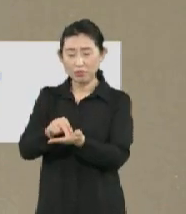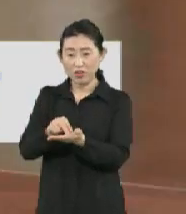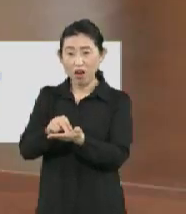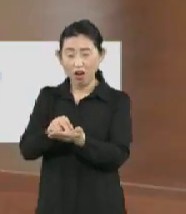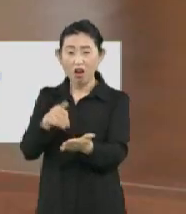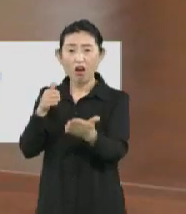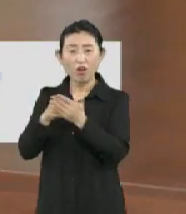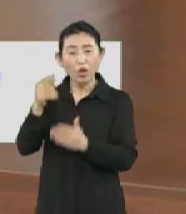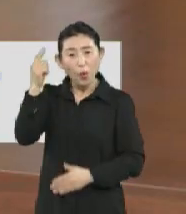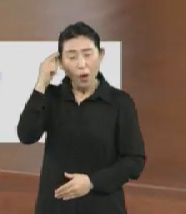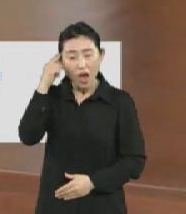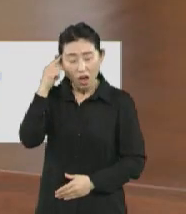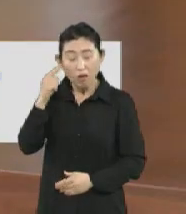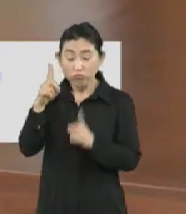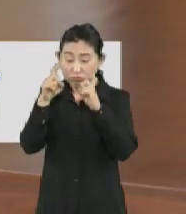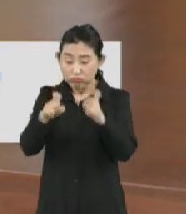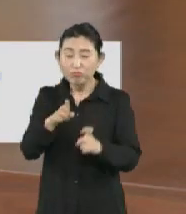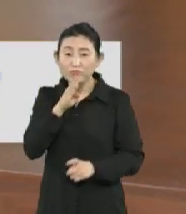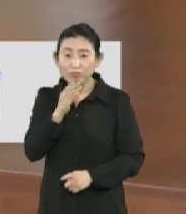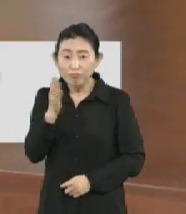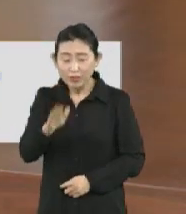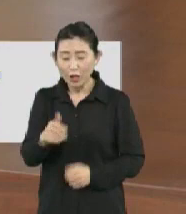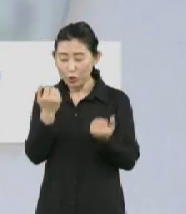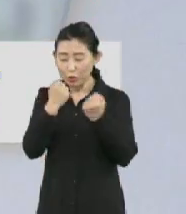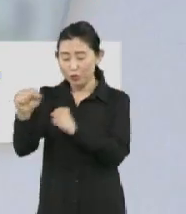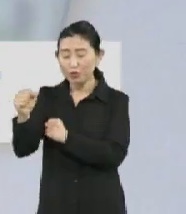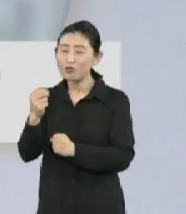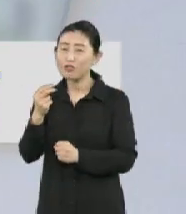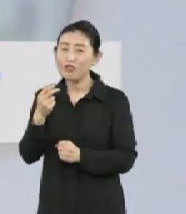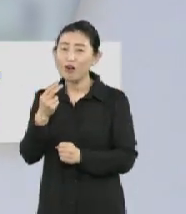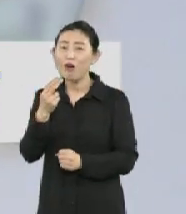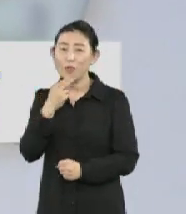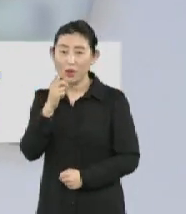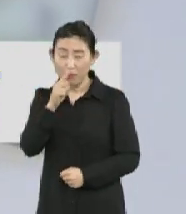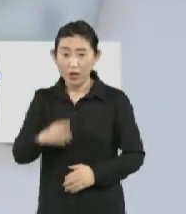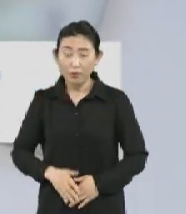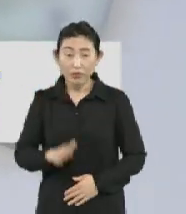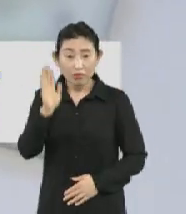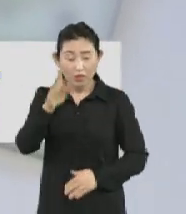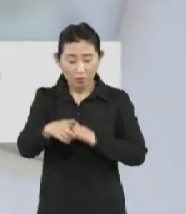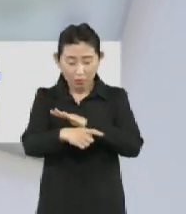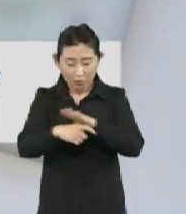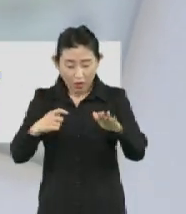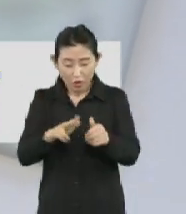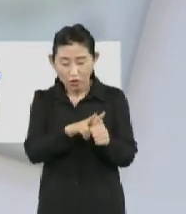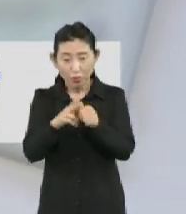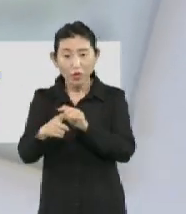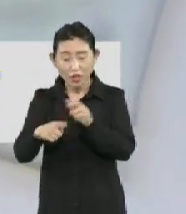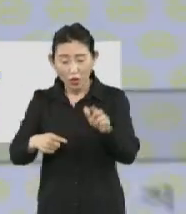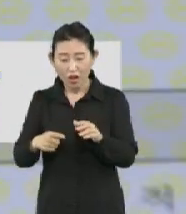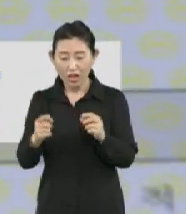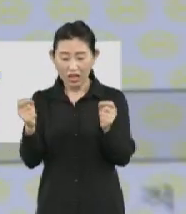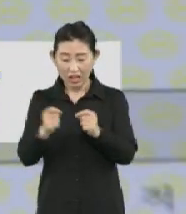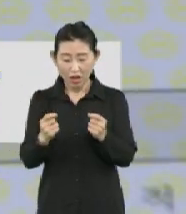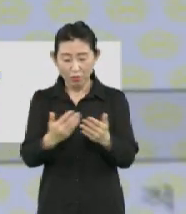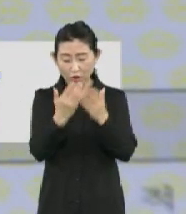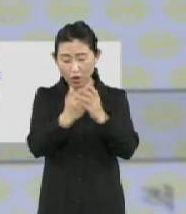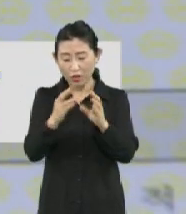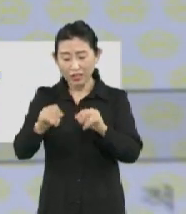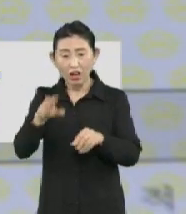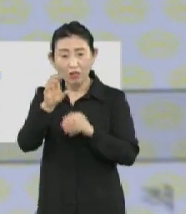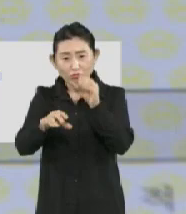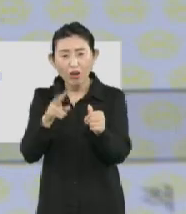도주 우려가 없다며 기각했습니다. 내부 개발 정보를 이용해 개발 예정지 인근의 땅을 매입한 혐의를 받고 있는 A